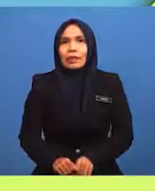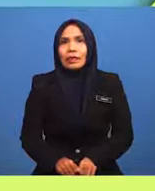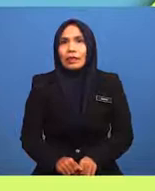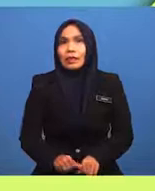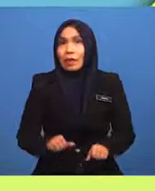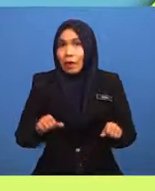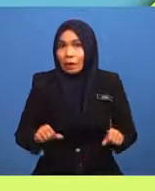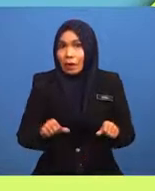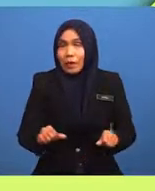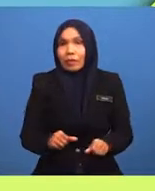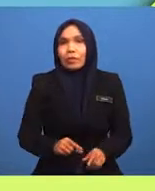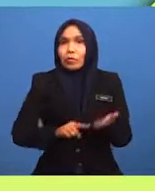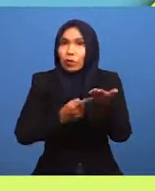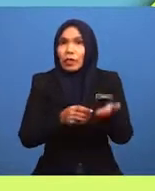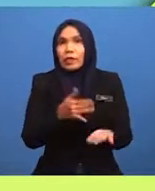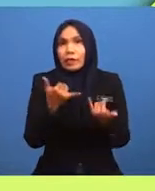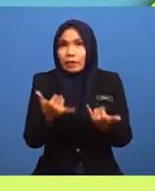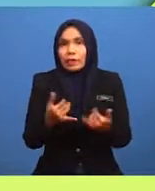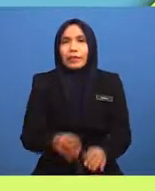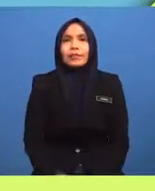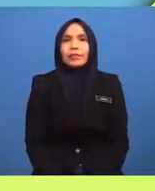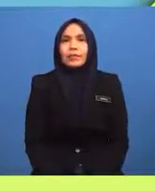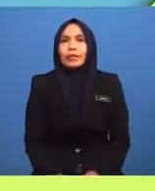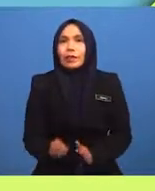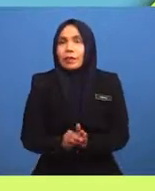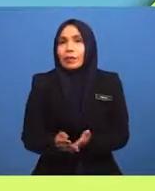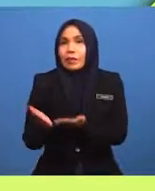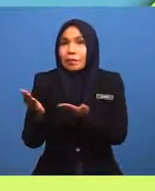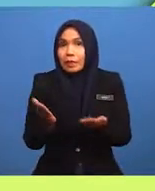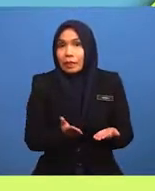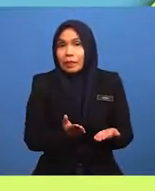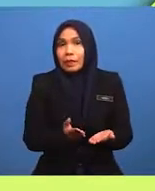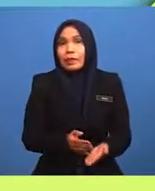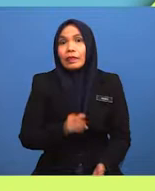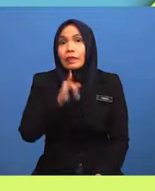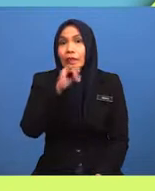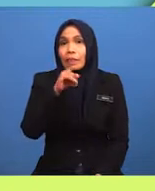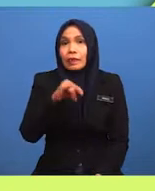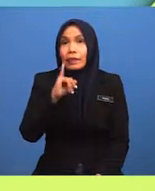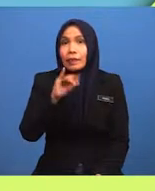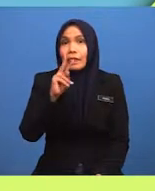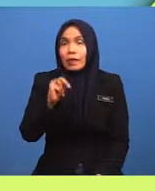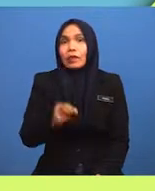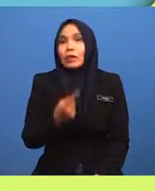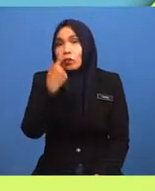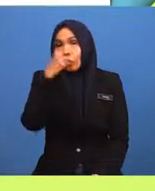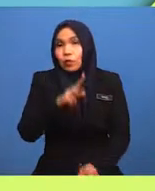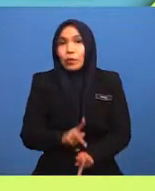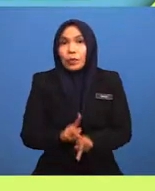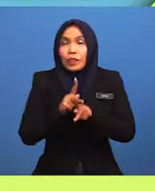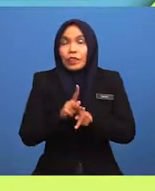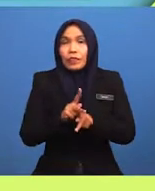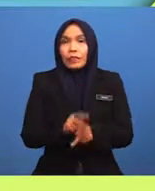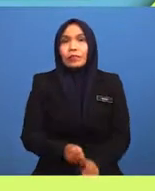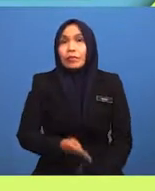meminta izin untuk meminjam barang. walaupun sesama ahli keluarga,